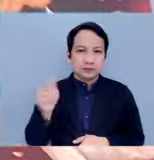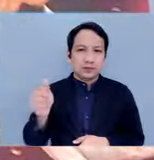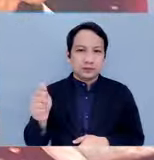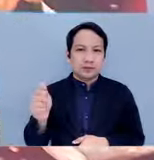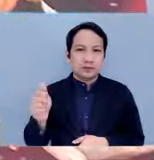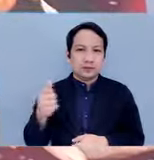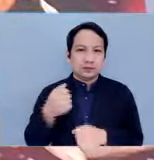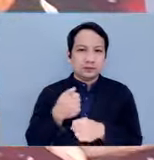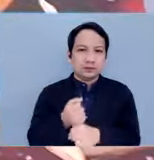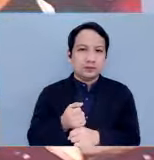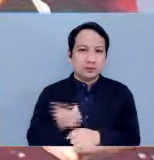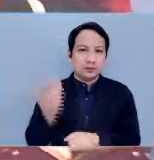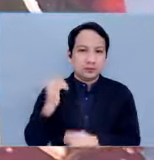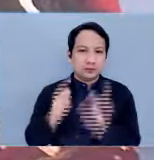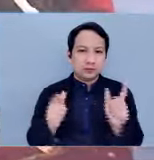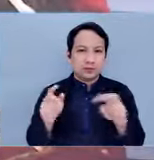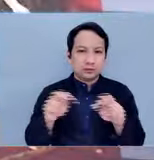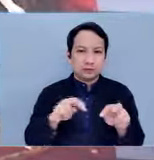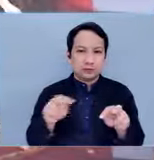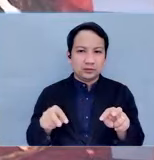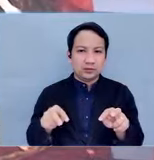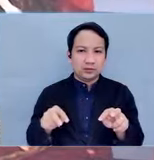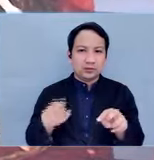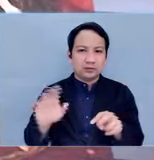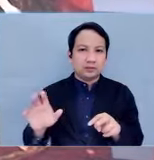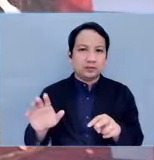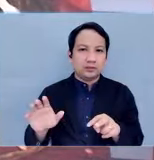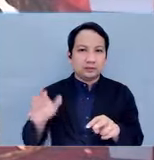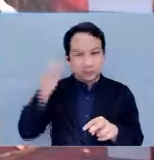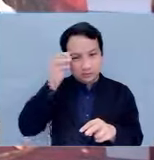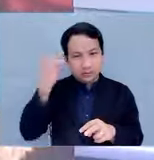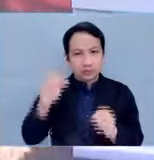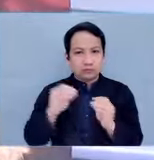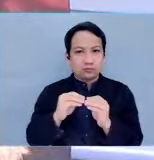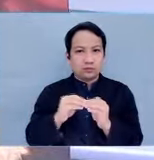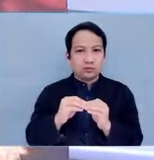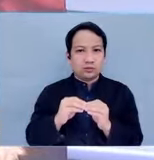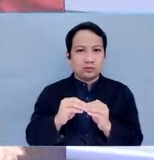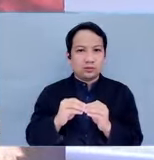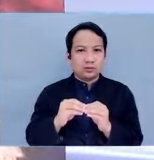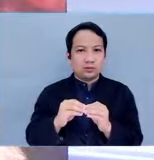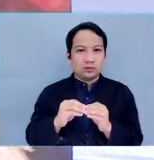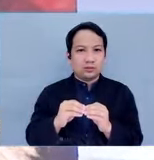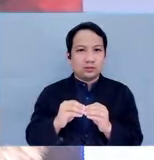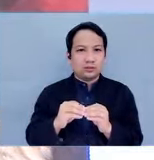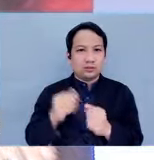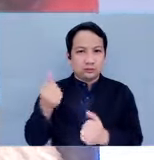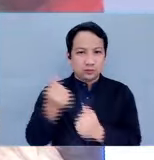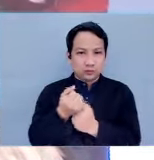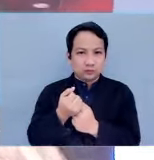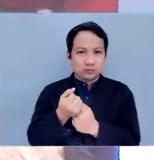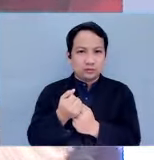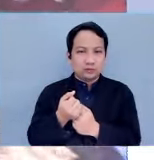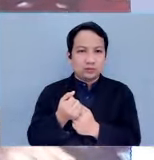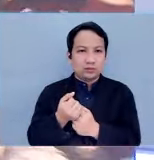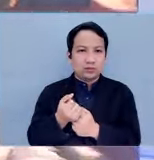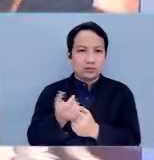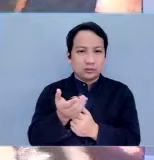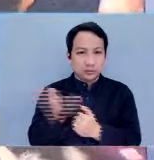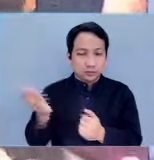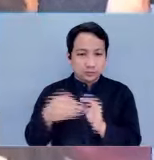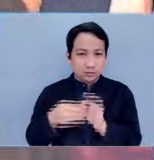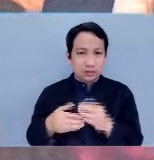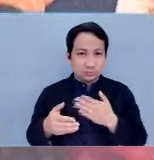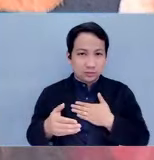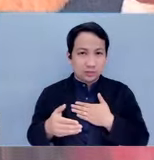class 2022. Kasi parang concept dito is more on the dogs, supporting dogs actually. So these are, like my say, parang